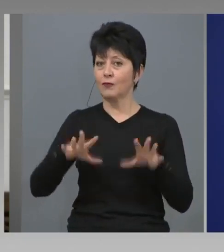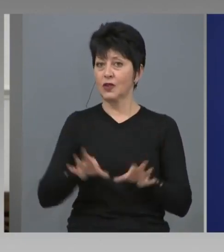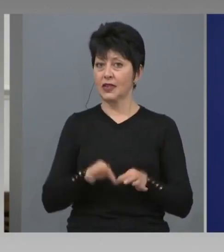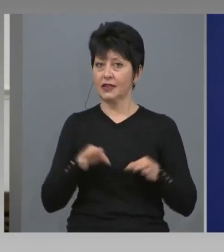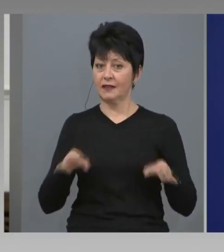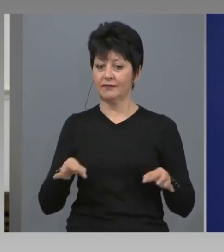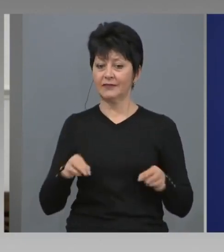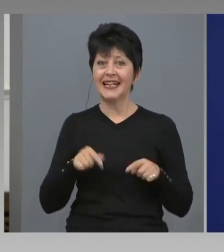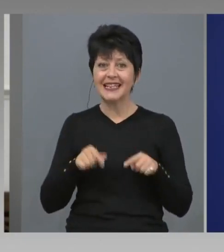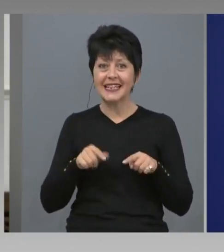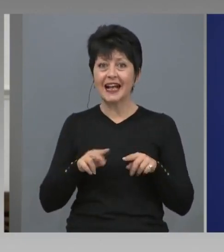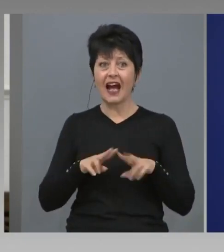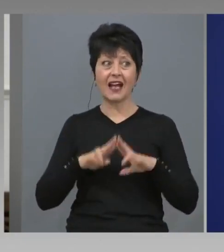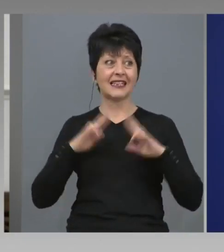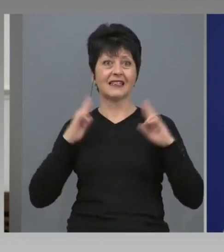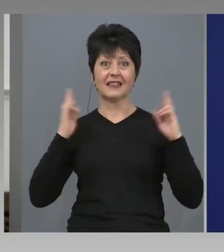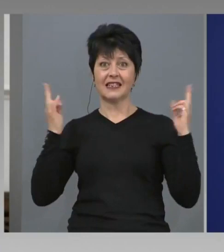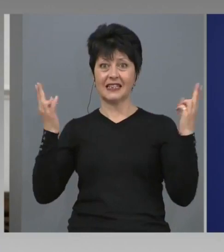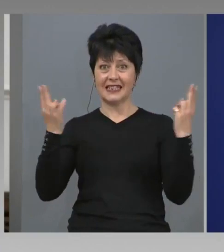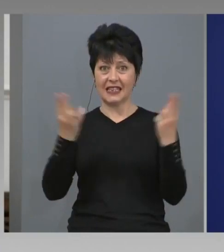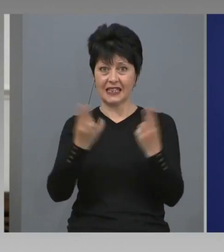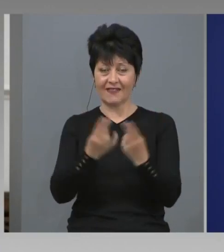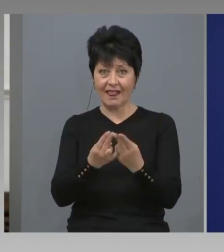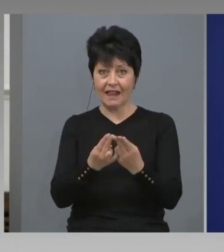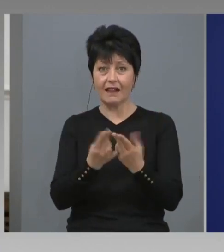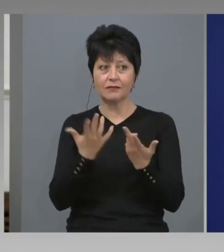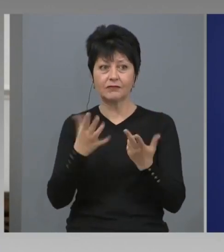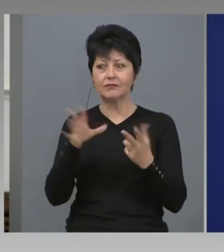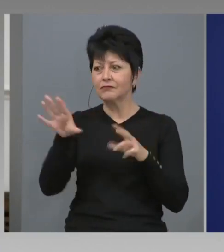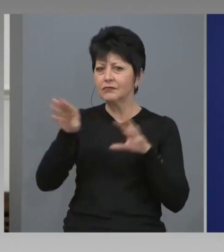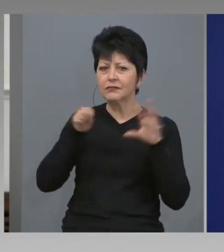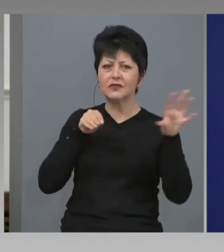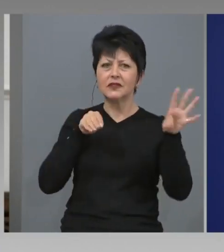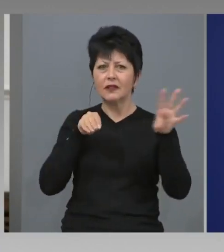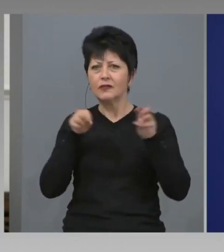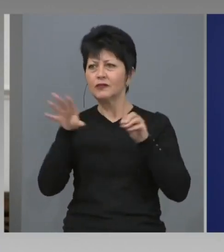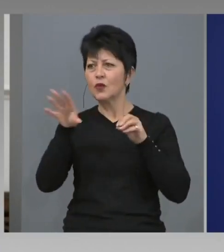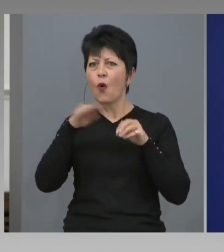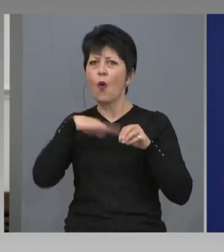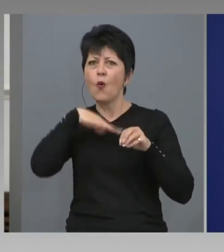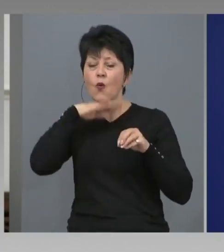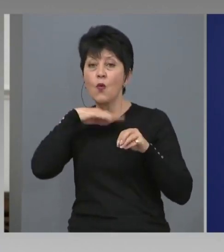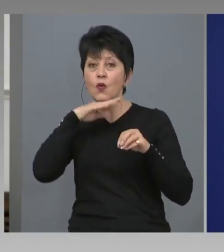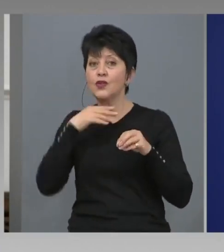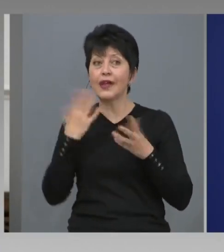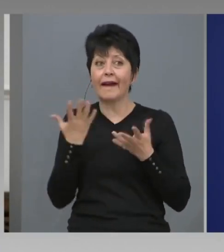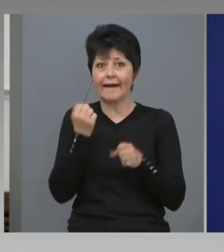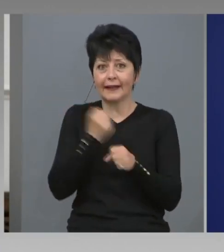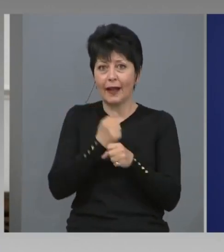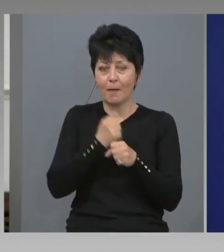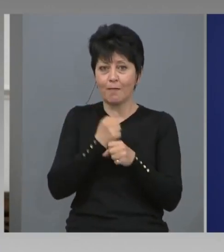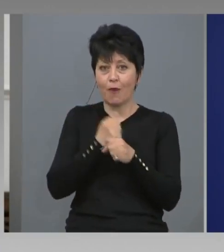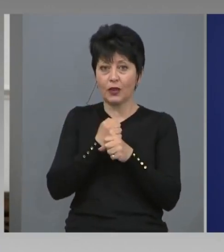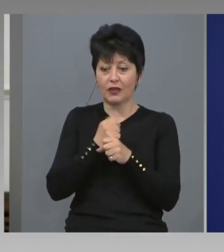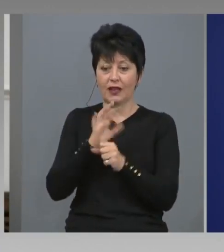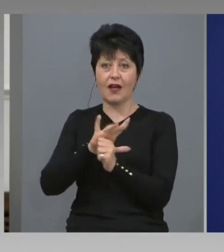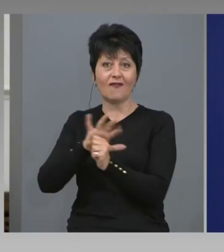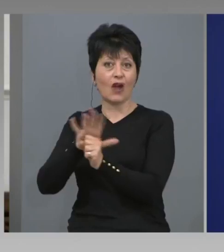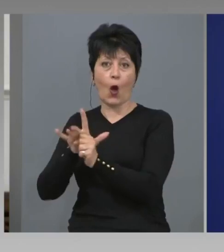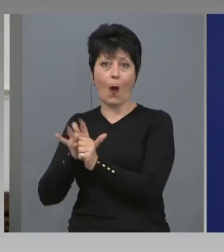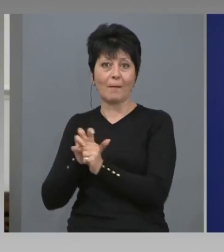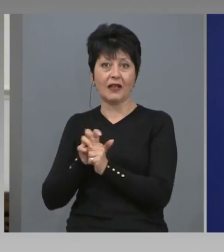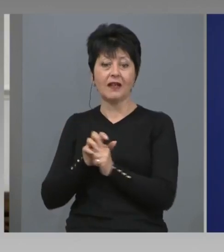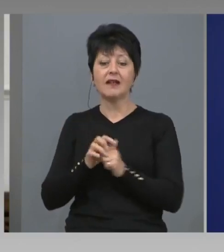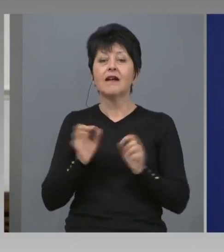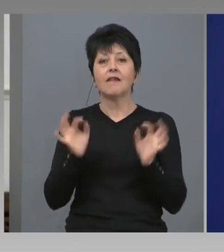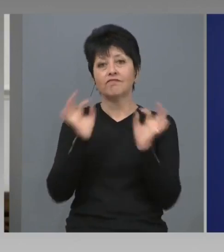се учи в момента как да работи в условията на COVID-19. Няма готови